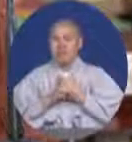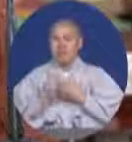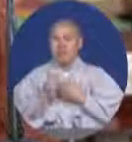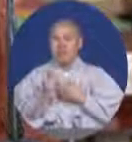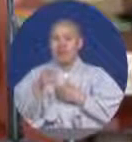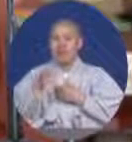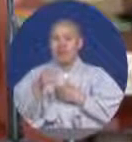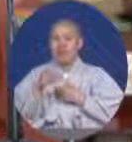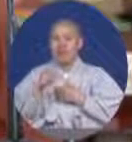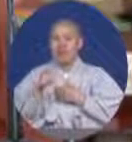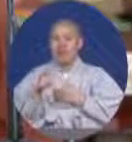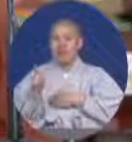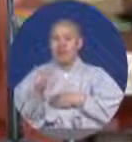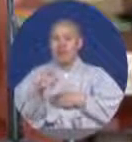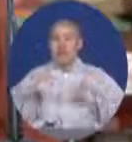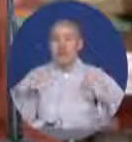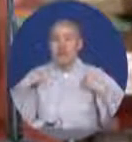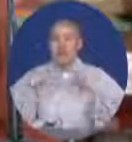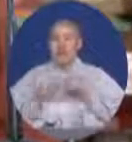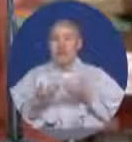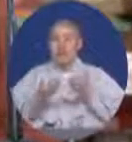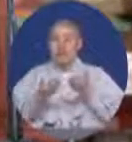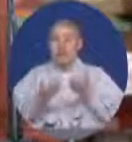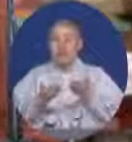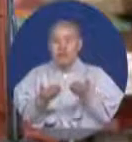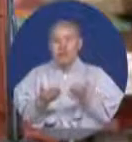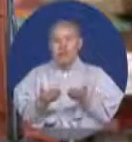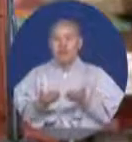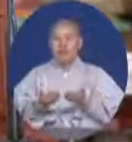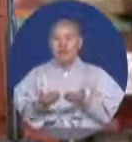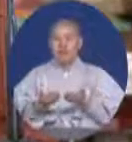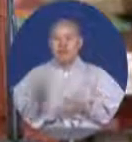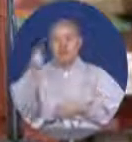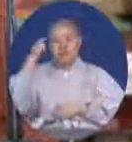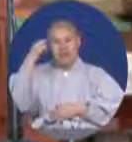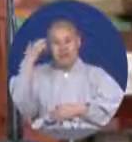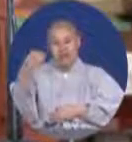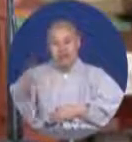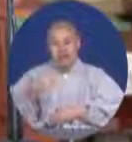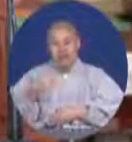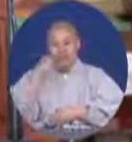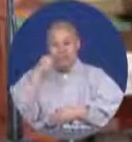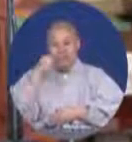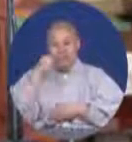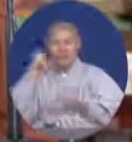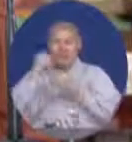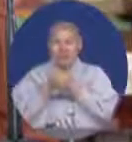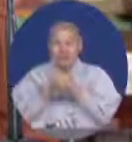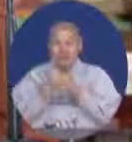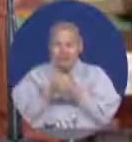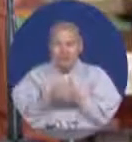하나 대답을 못해요, 그래. 그거 참 안타까운 일이에요.